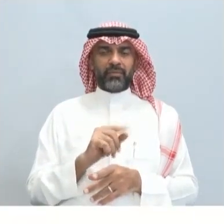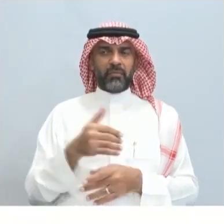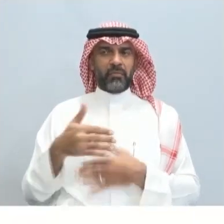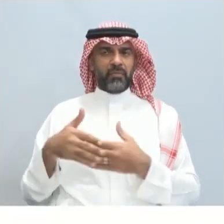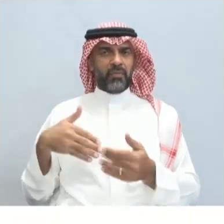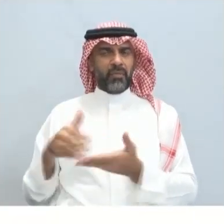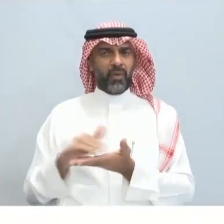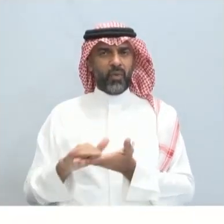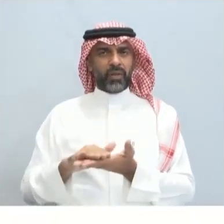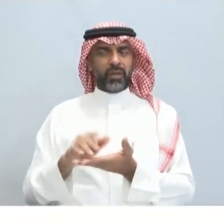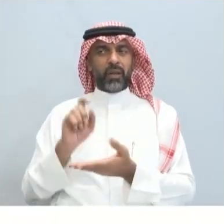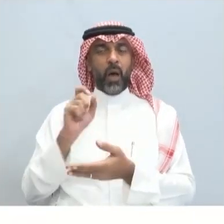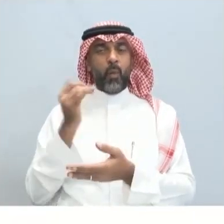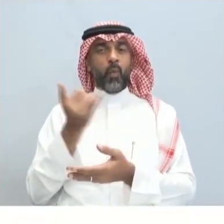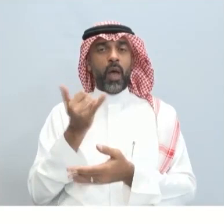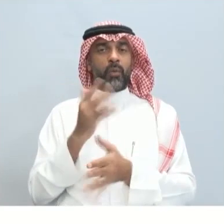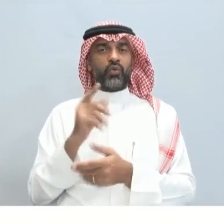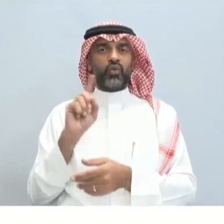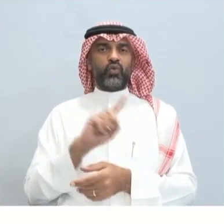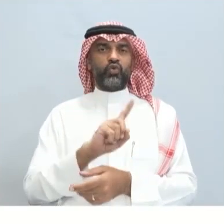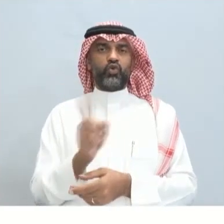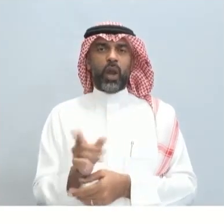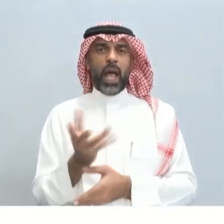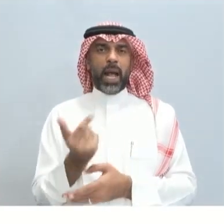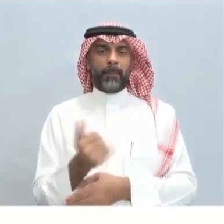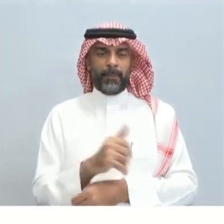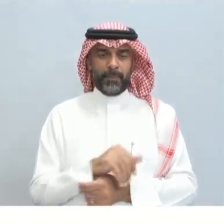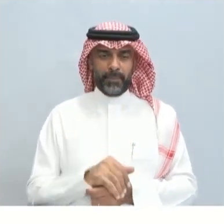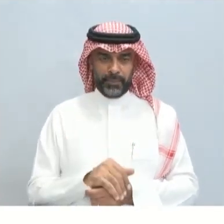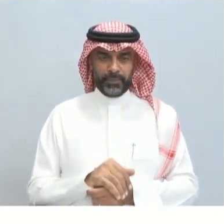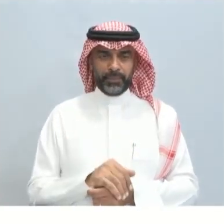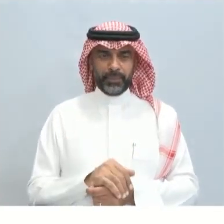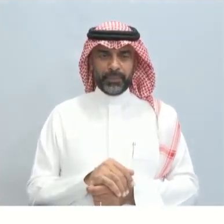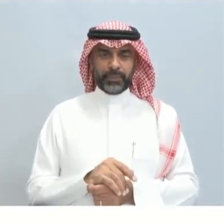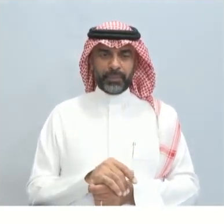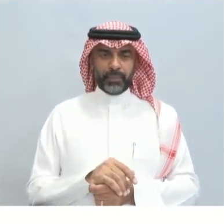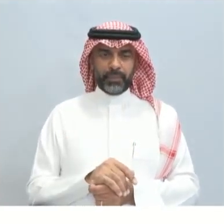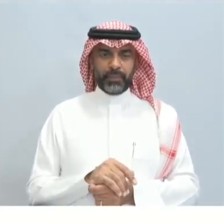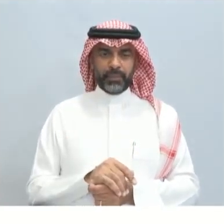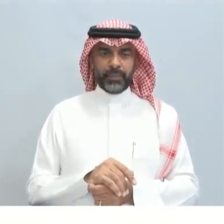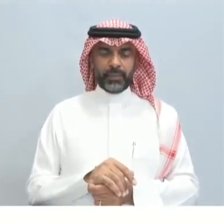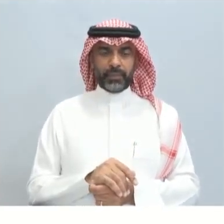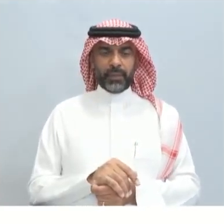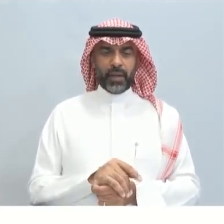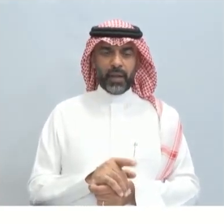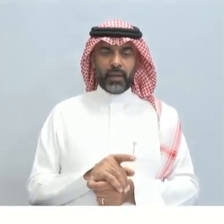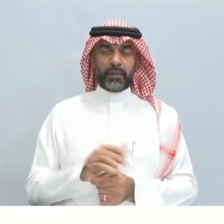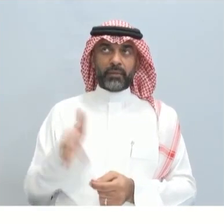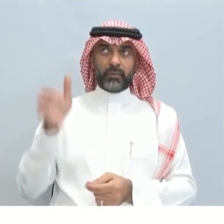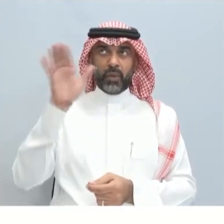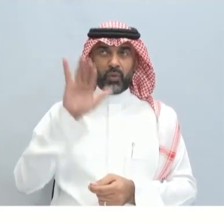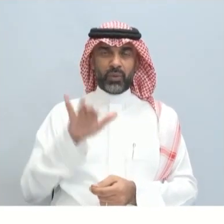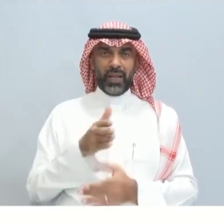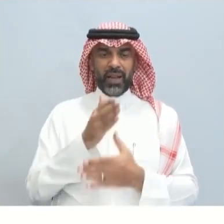بالوسط سرعتها اذا السرعه عندما تعبر موجه الحد الفاصل بين وسطين فان